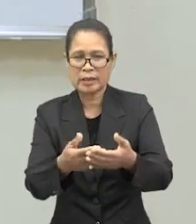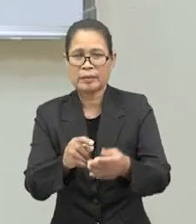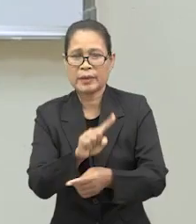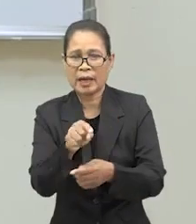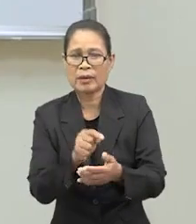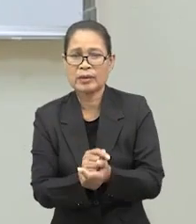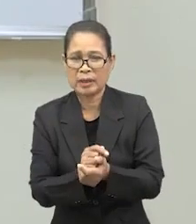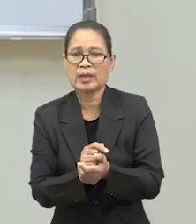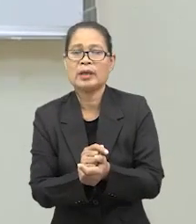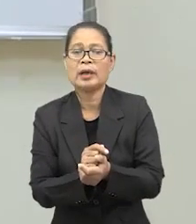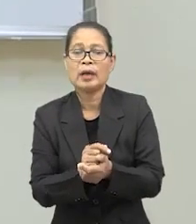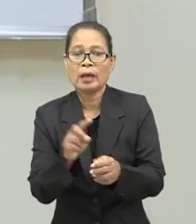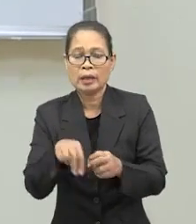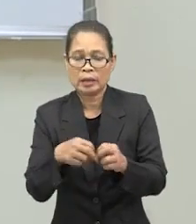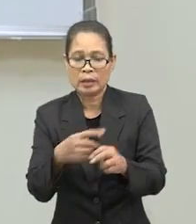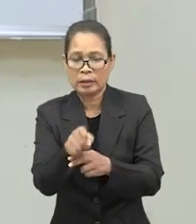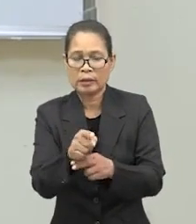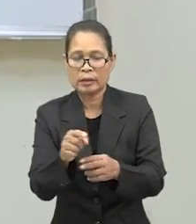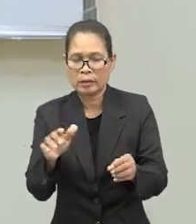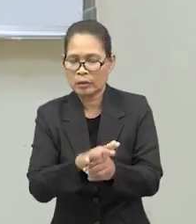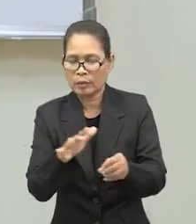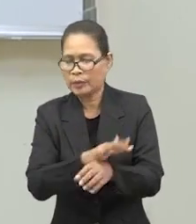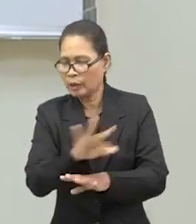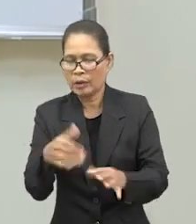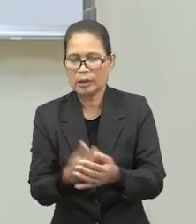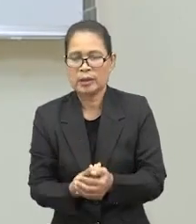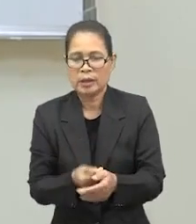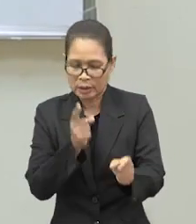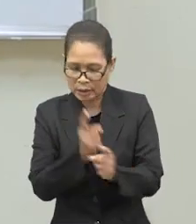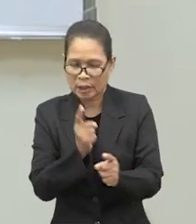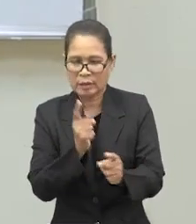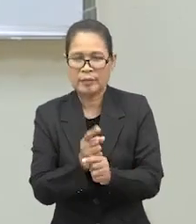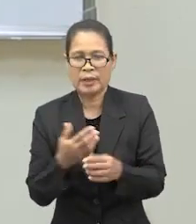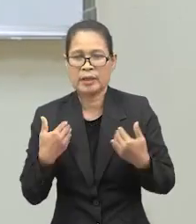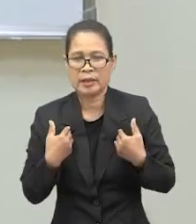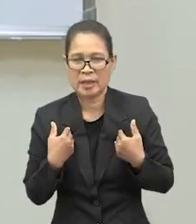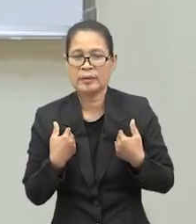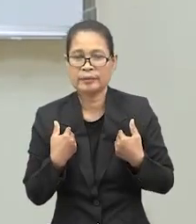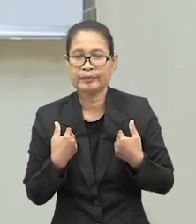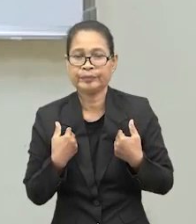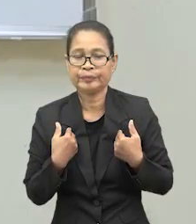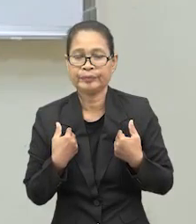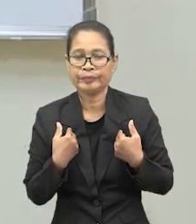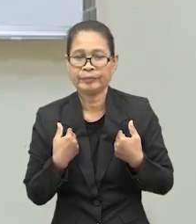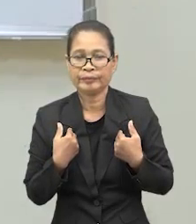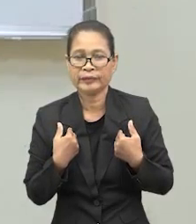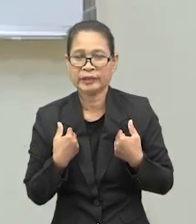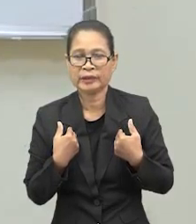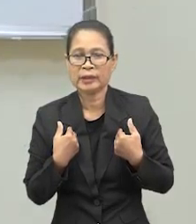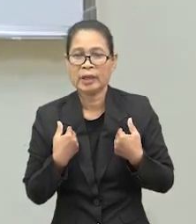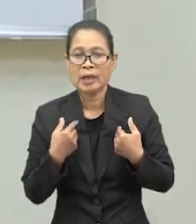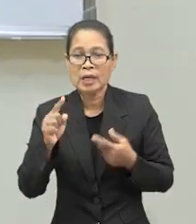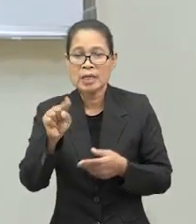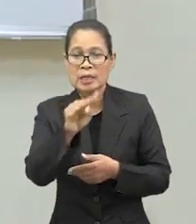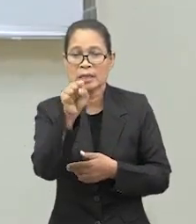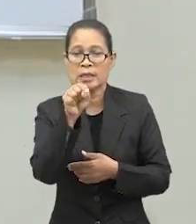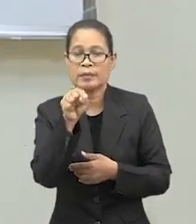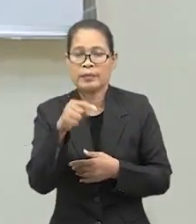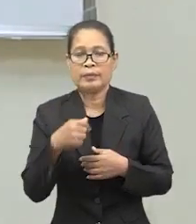trong trao này ca bằng ca chùm náo group chùm náo tiền ớ cứ trâu tay miền ấy ní